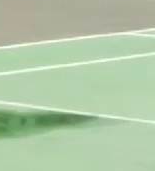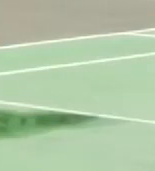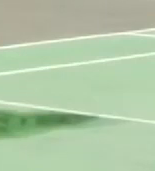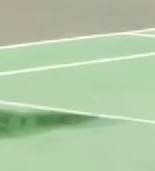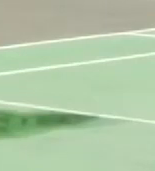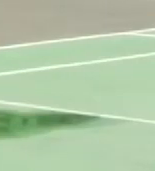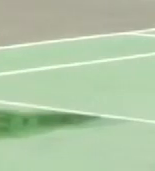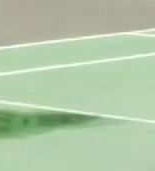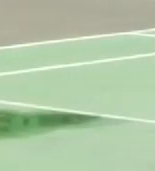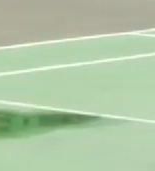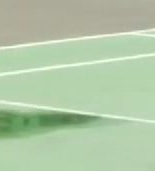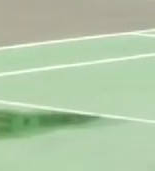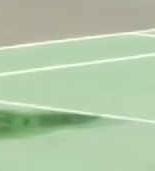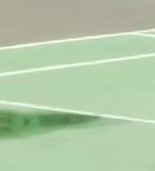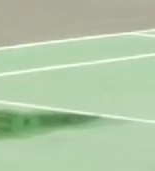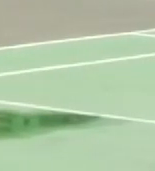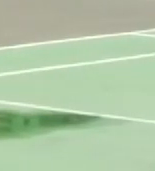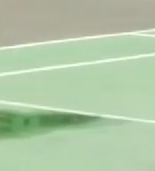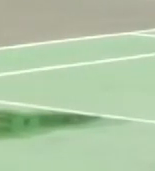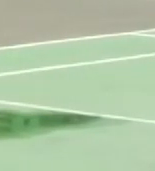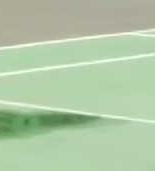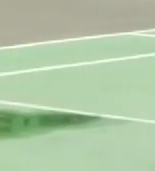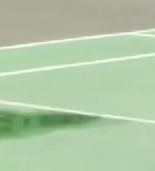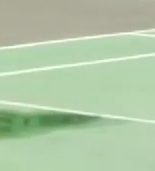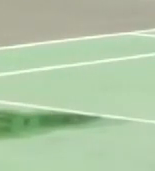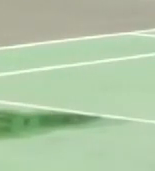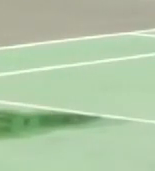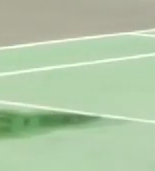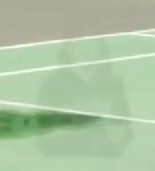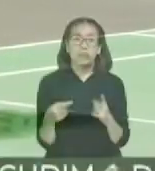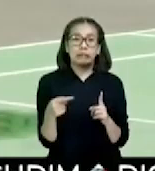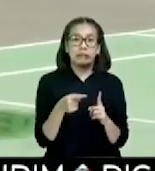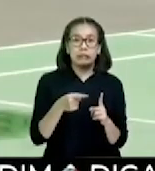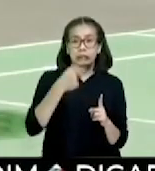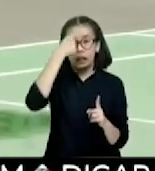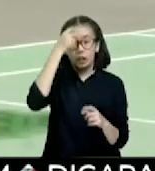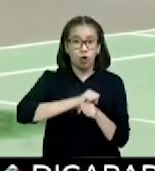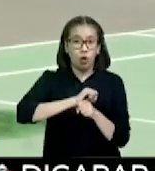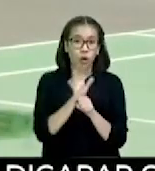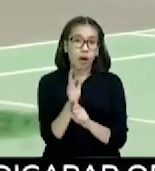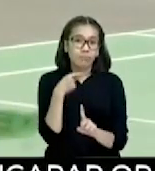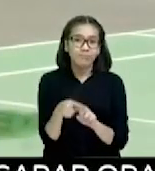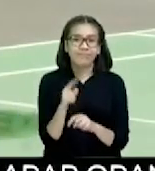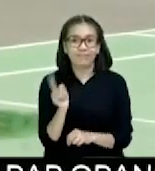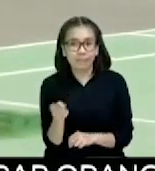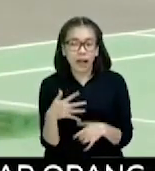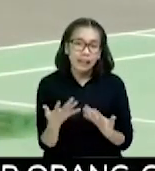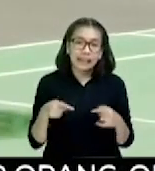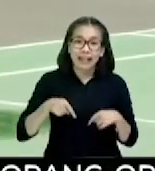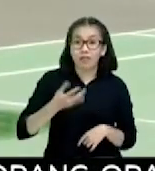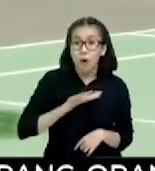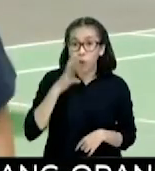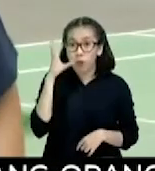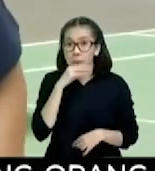untuk mengetahui sebenarnya seperti apa terkait apa yang dilakukan pasca adanya satu siswa yang positif COVID-19, saat ini sudah bersama dengan